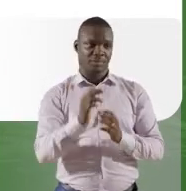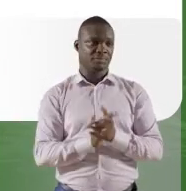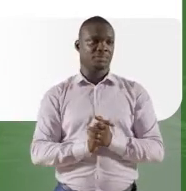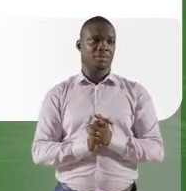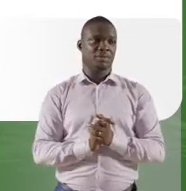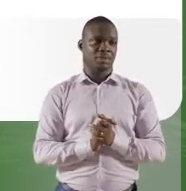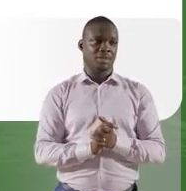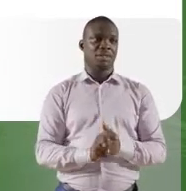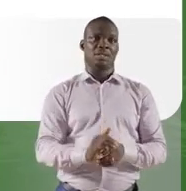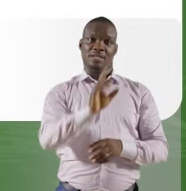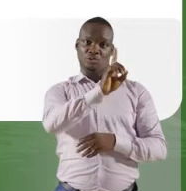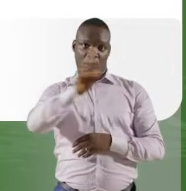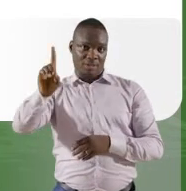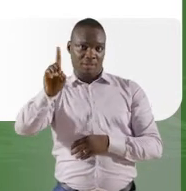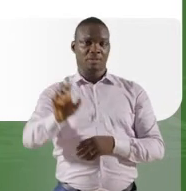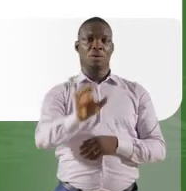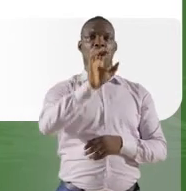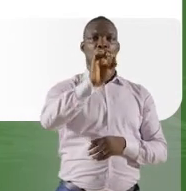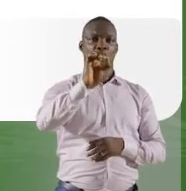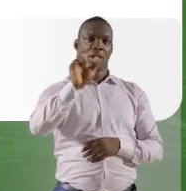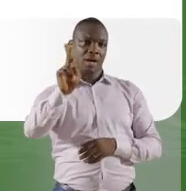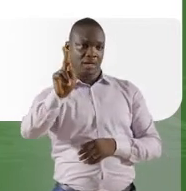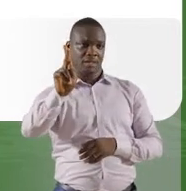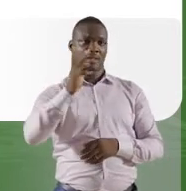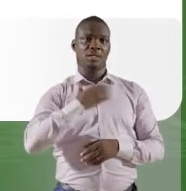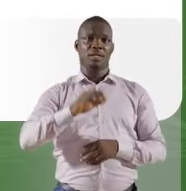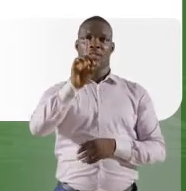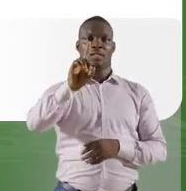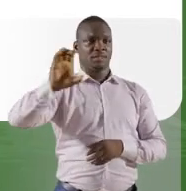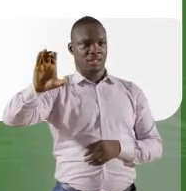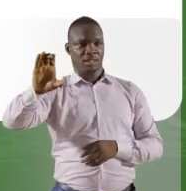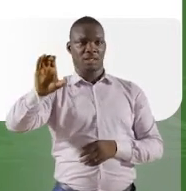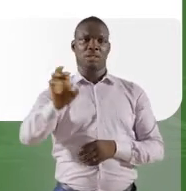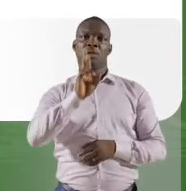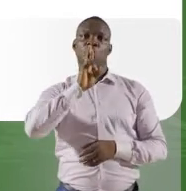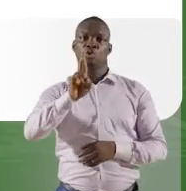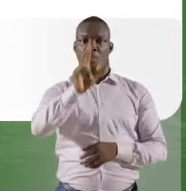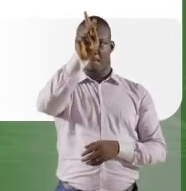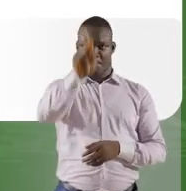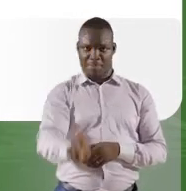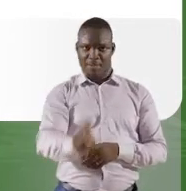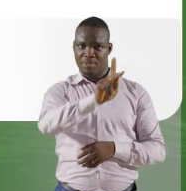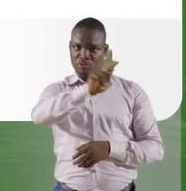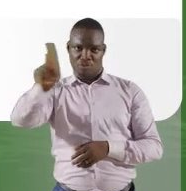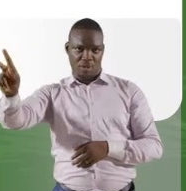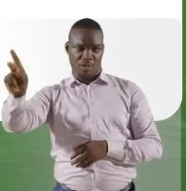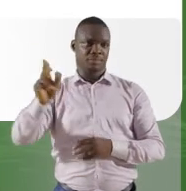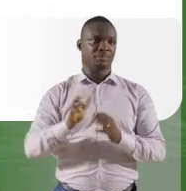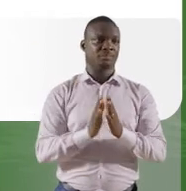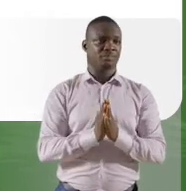3. Les droites OK et DC sont perpendiculaires.